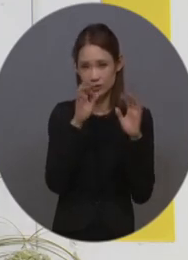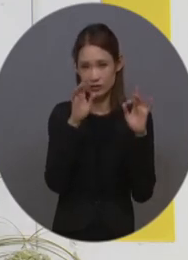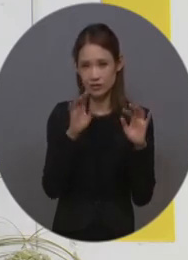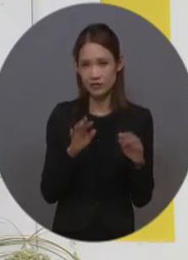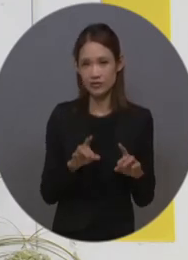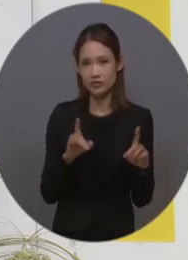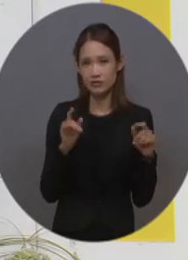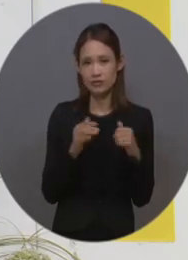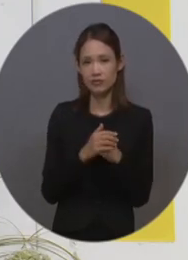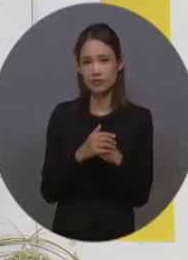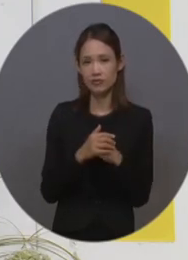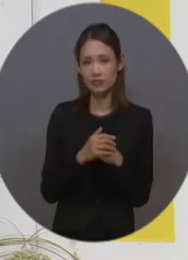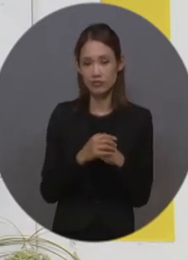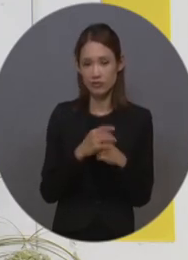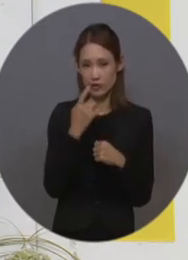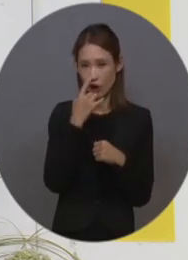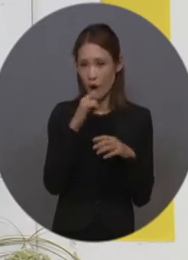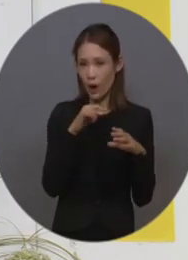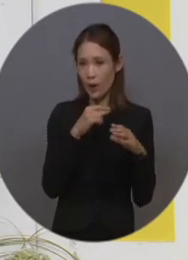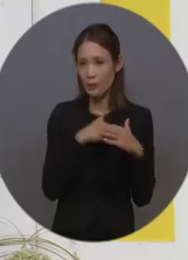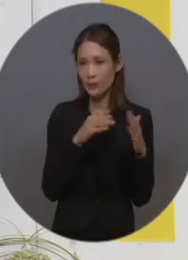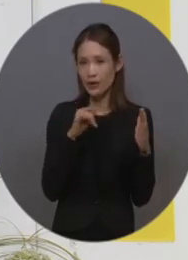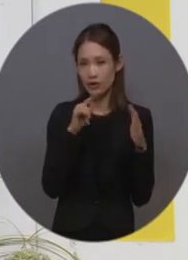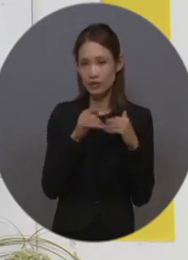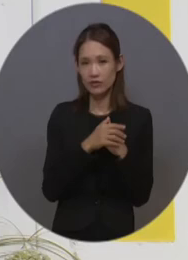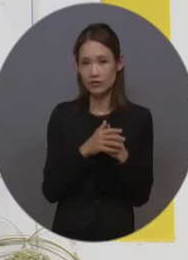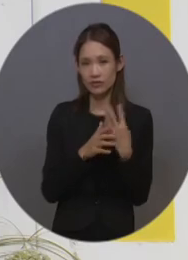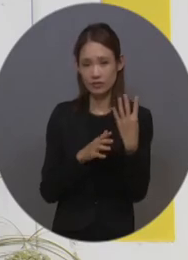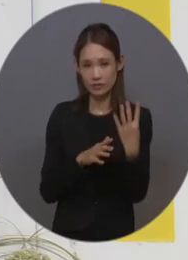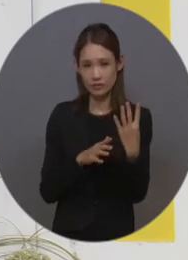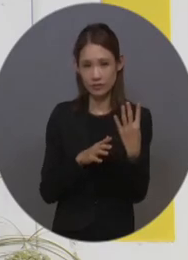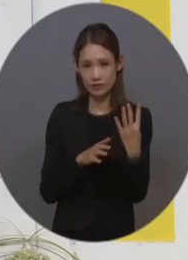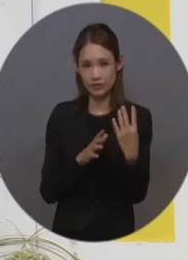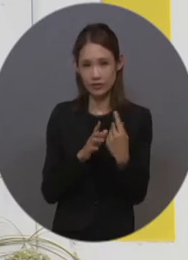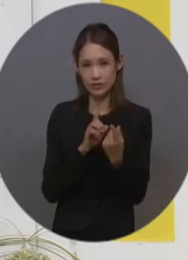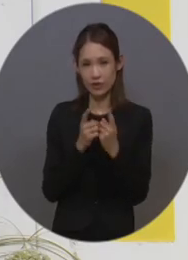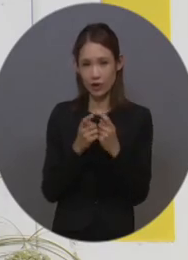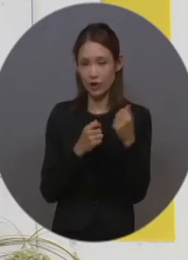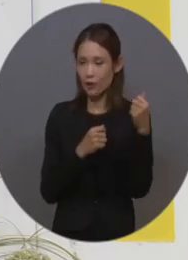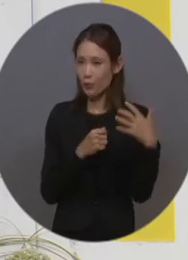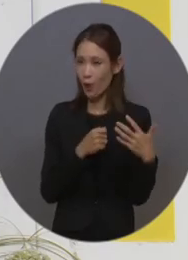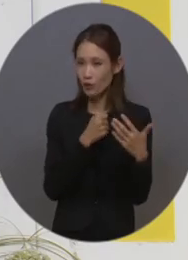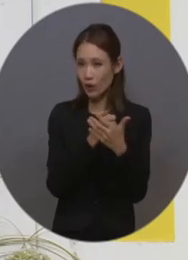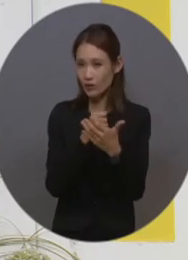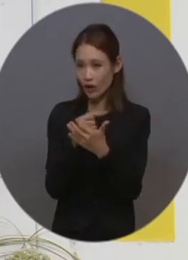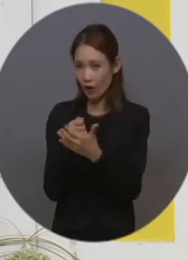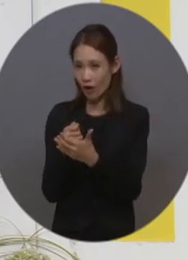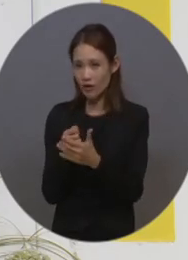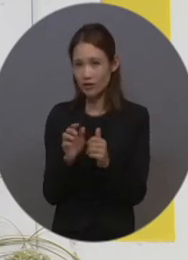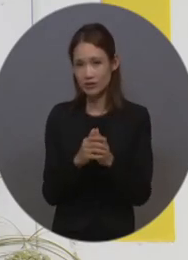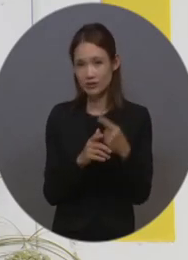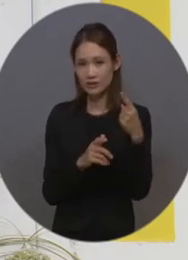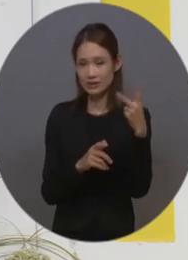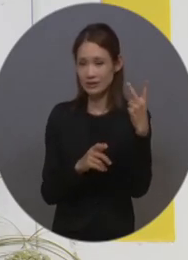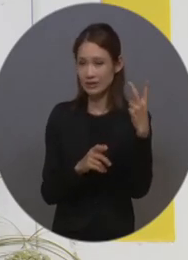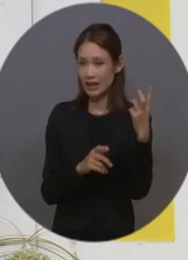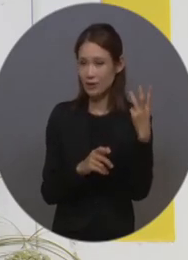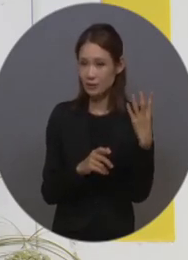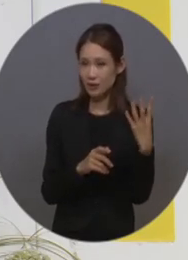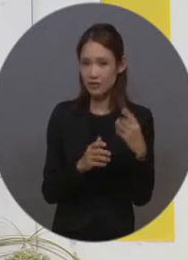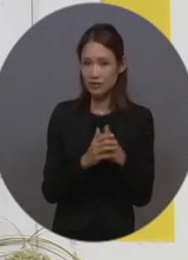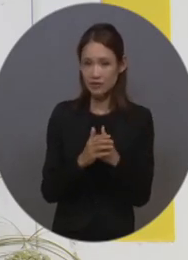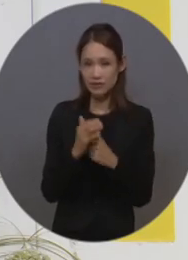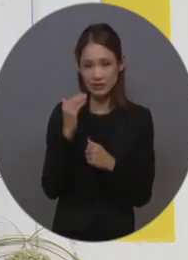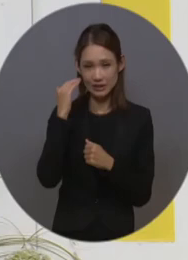네. 근데 이제 다방에 들어가서 남학생 넷이 서로 그러면 우리가 번호를 정해야 될 거 아니냐. 네. 1, 2, 3, 4. 네. 어떻게 하냐?